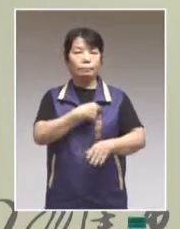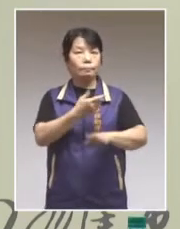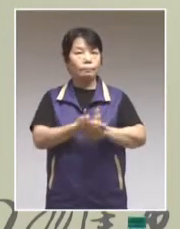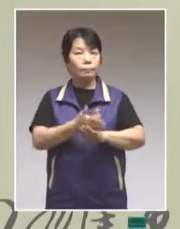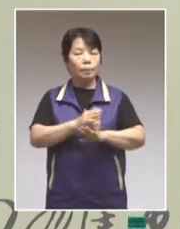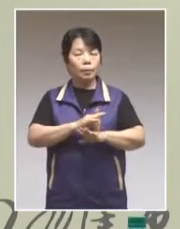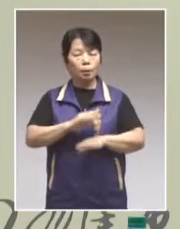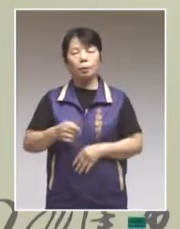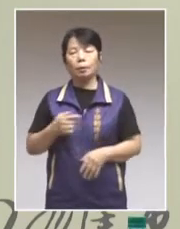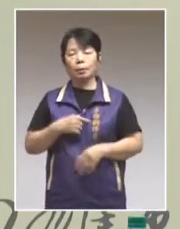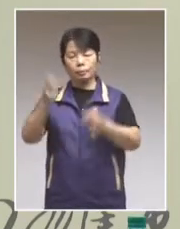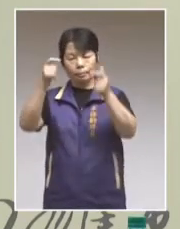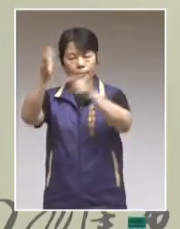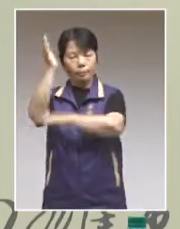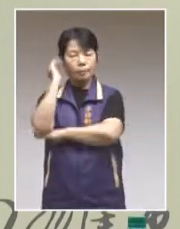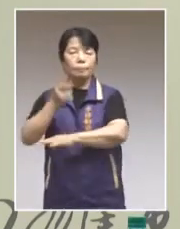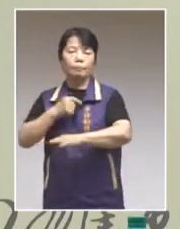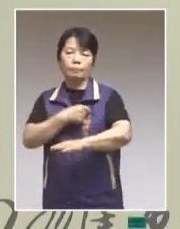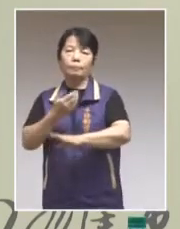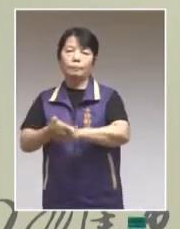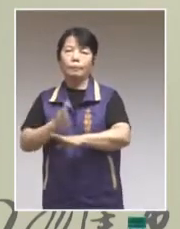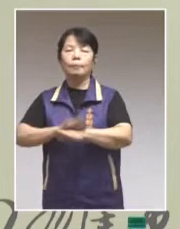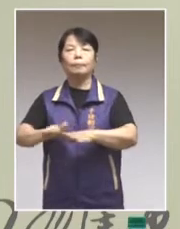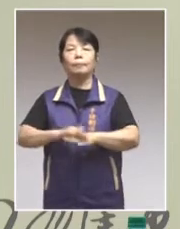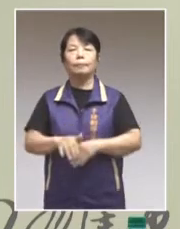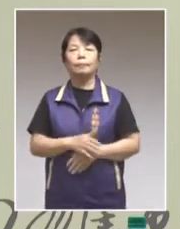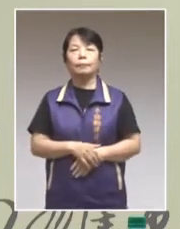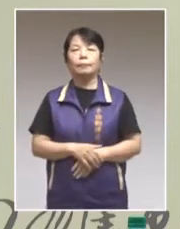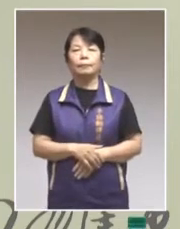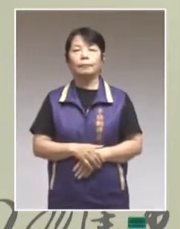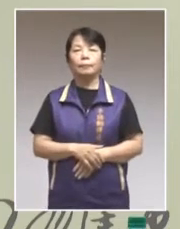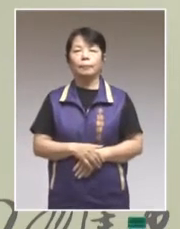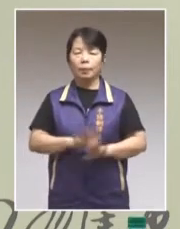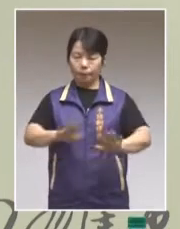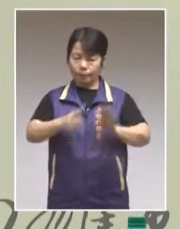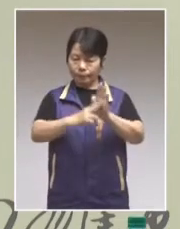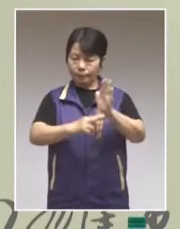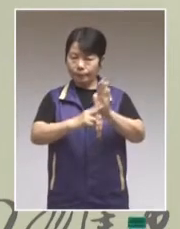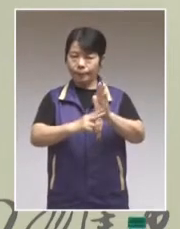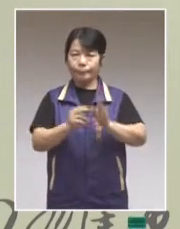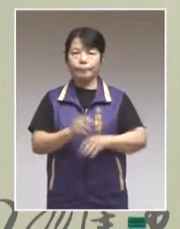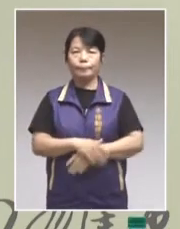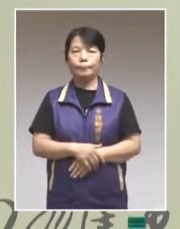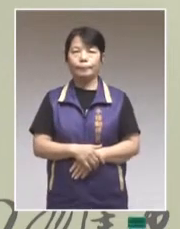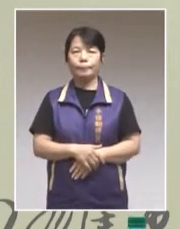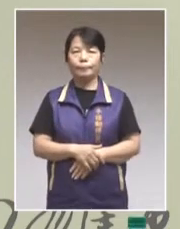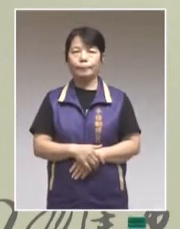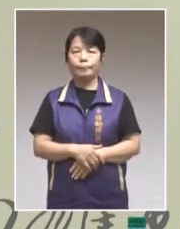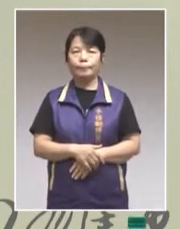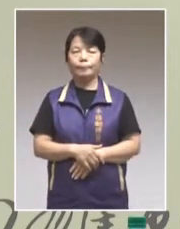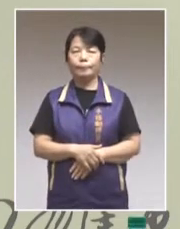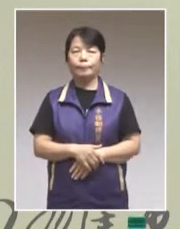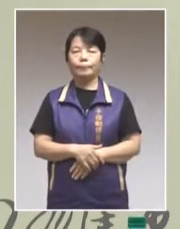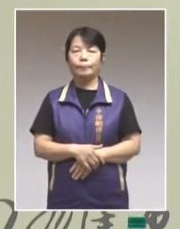们也会比较放心，在这里也跟大家 做个说明。